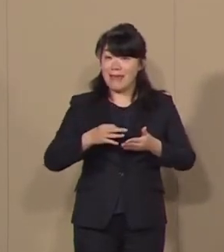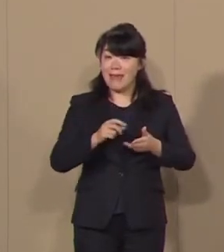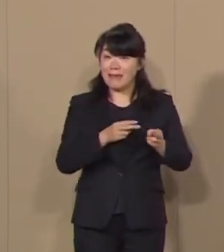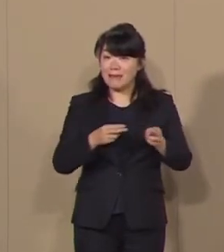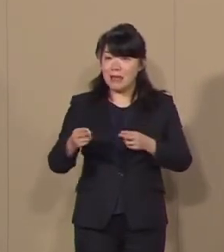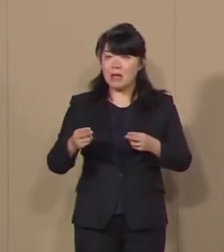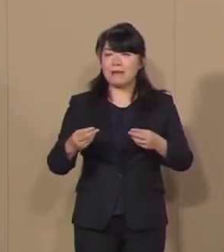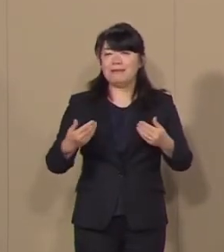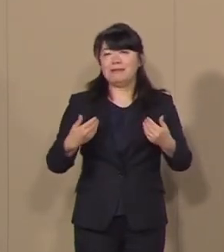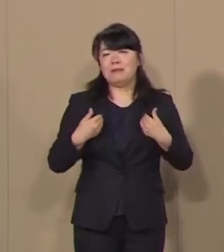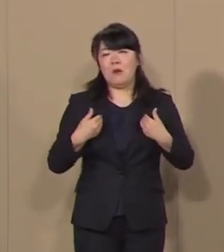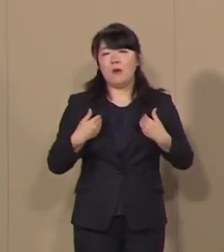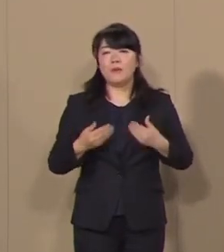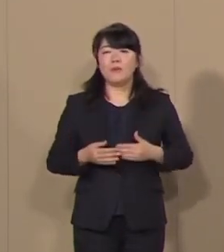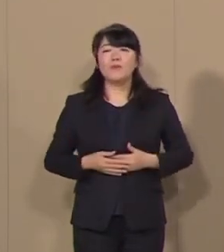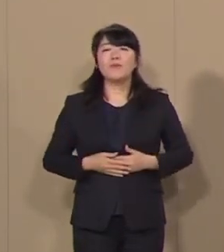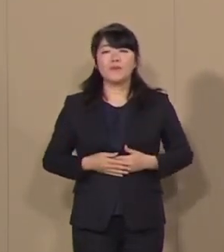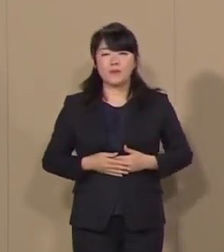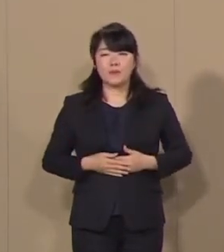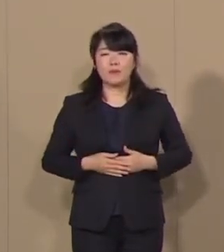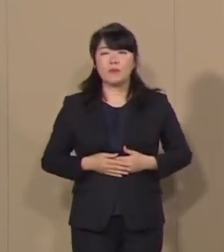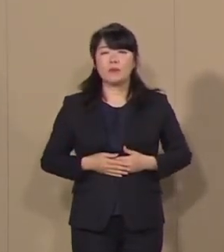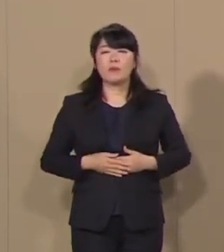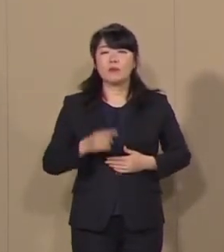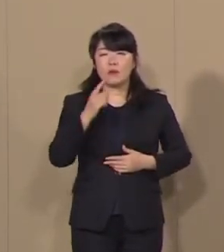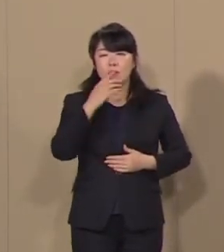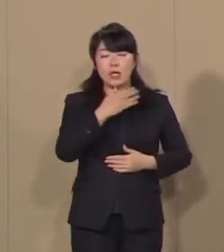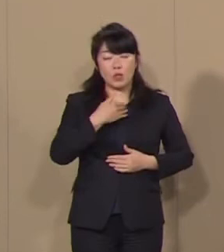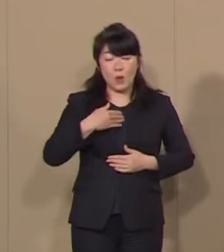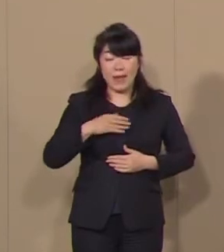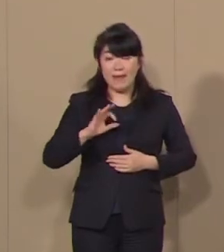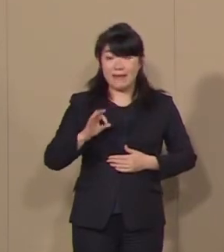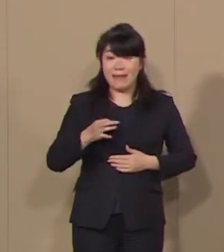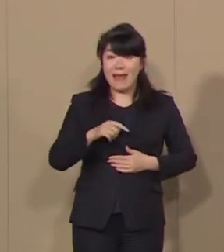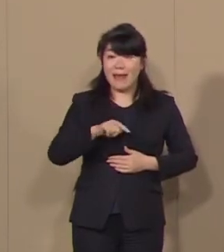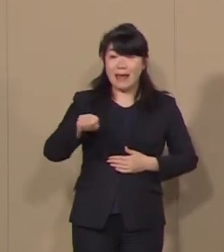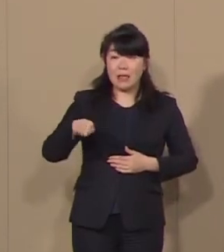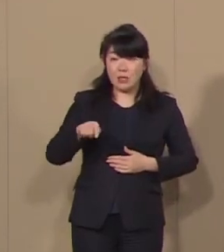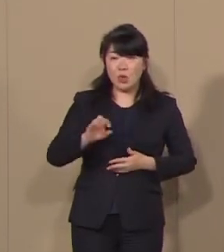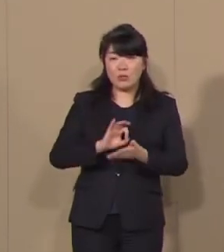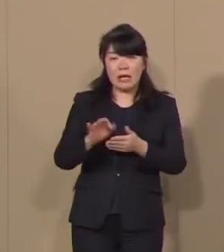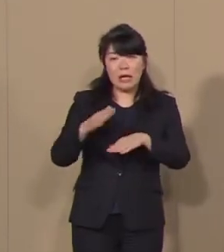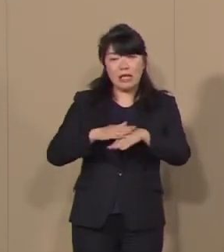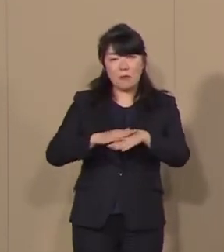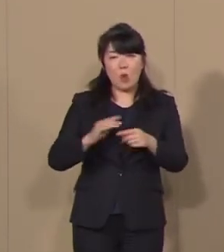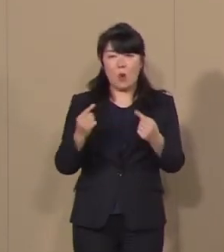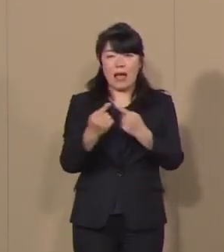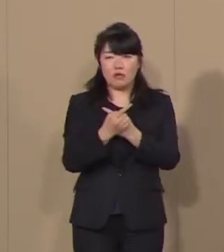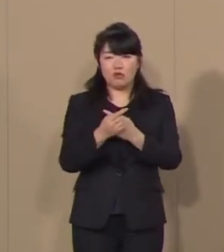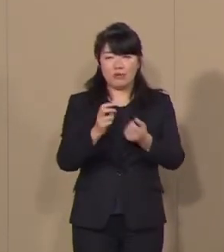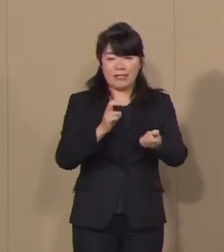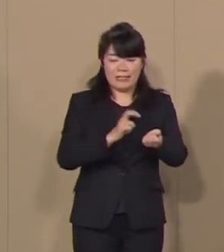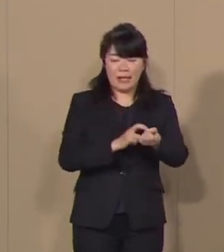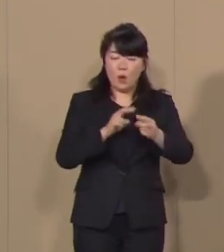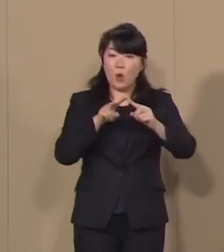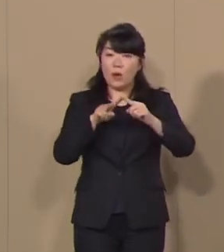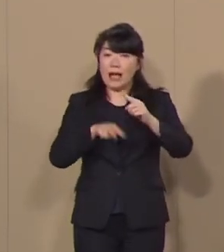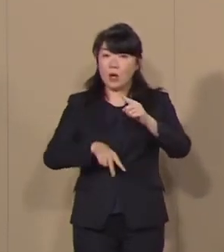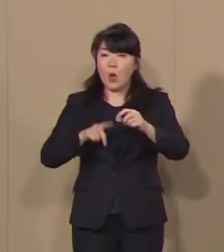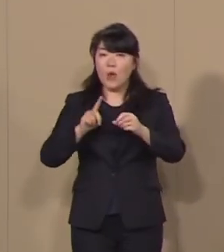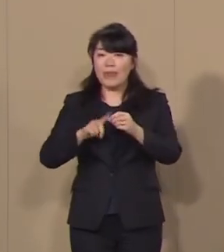ても必要です社民党は税金の使い道も変えていきます医療介護年金